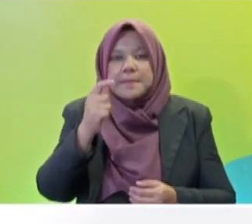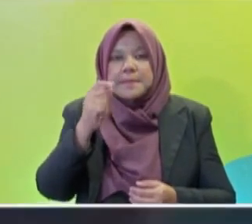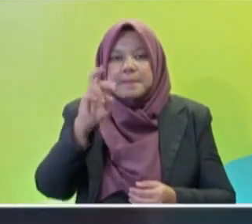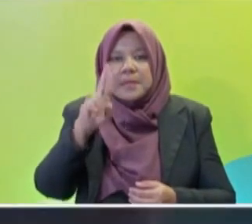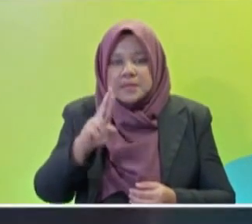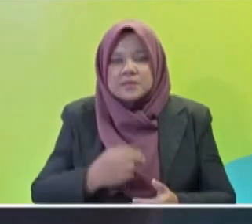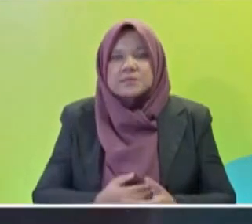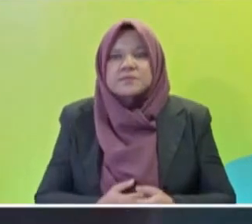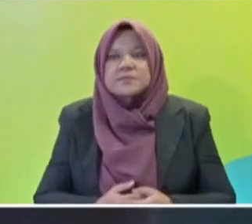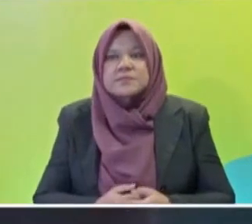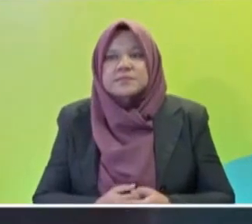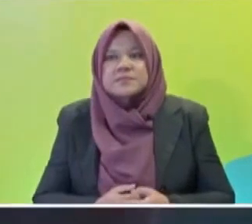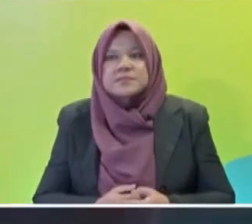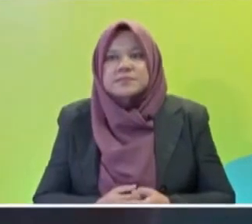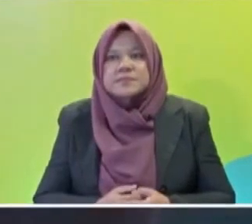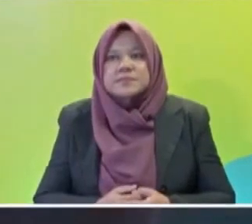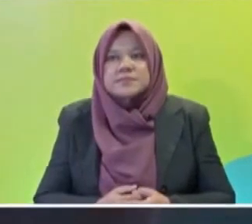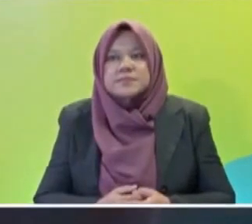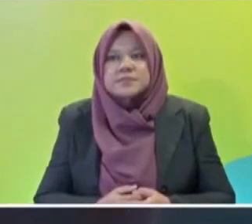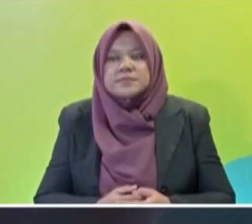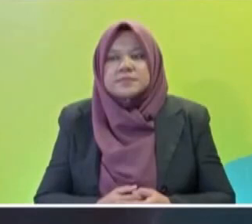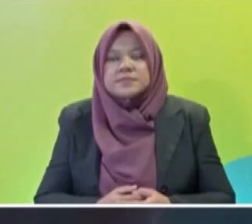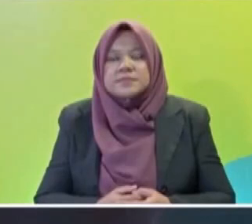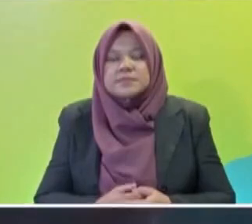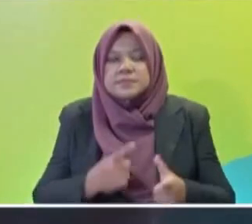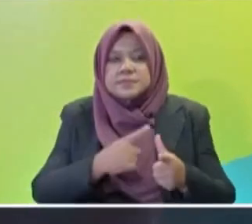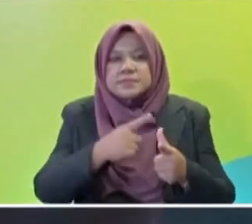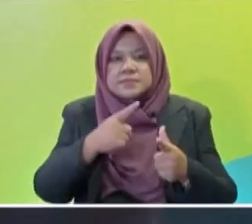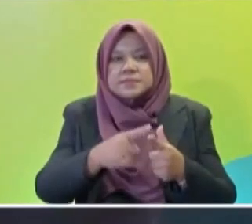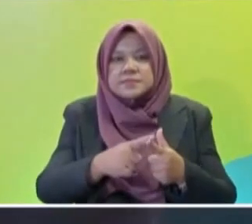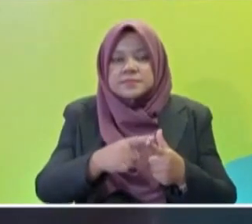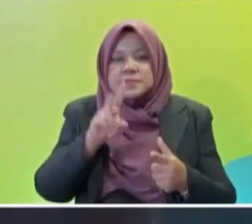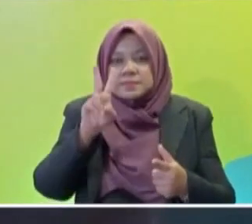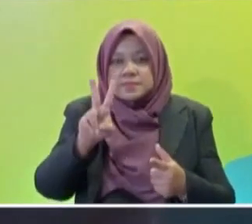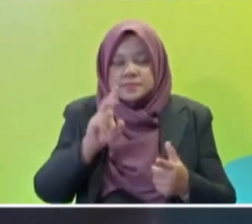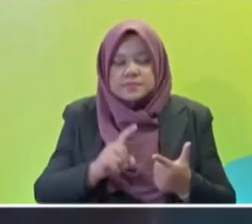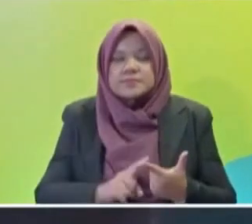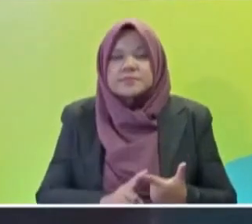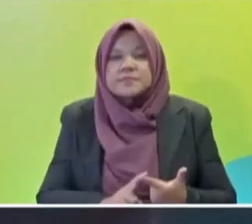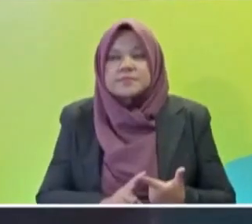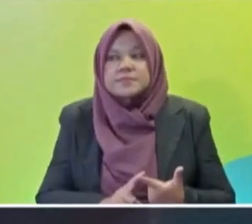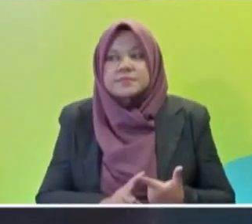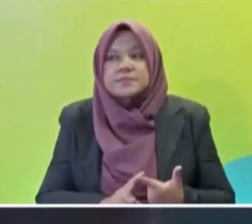menjalankan kajian ya berkaitan dengan kemudian langkah yang kedua